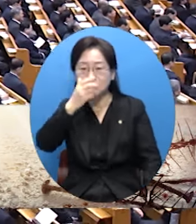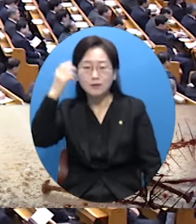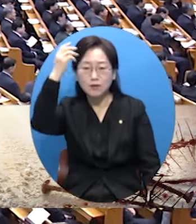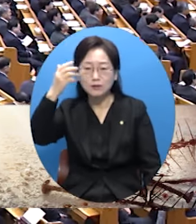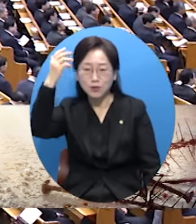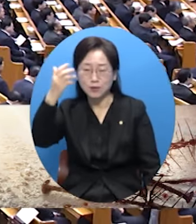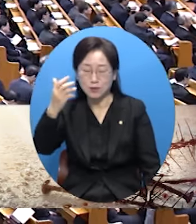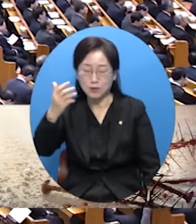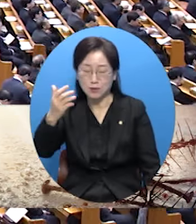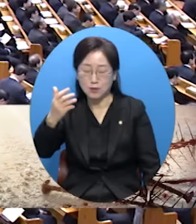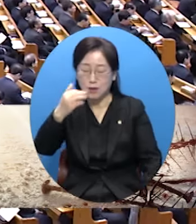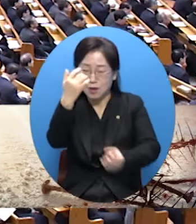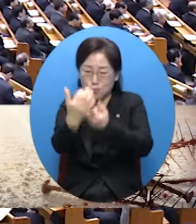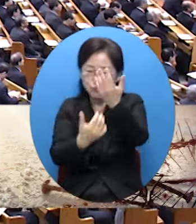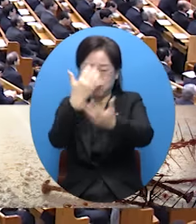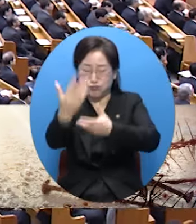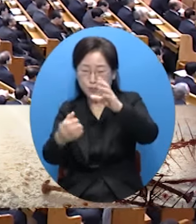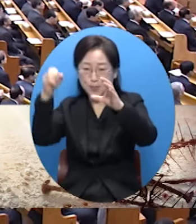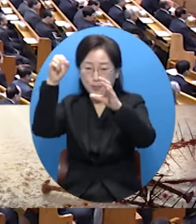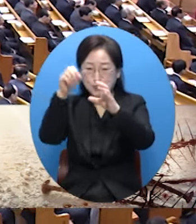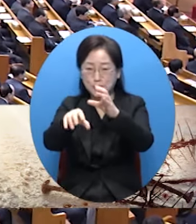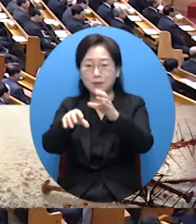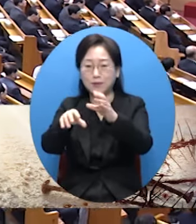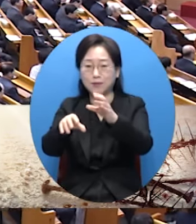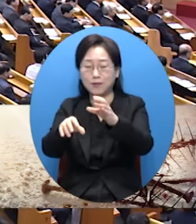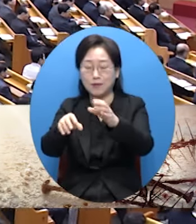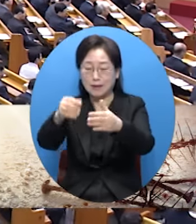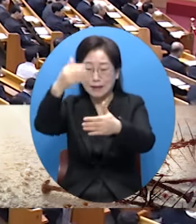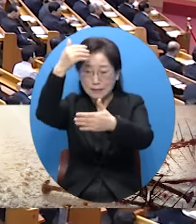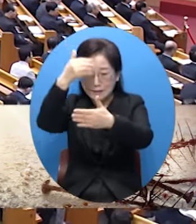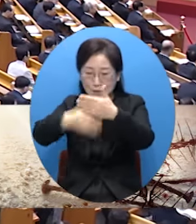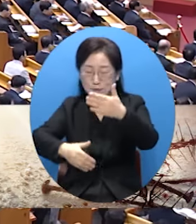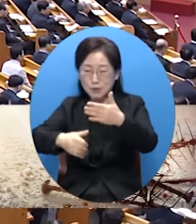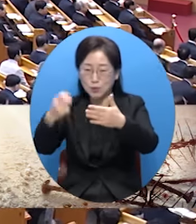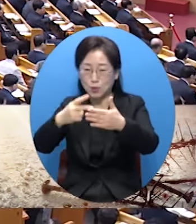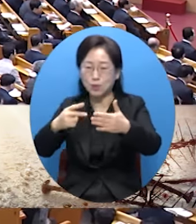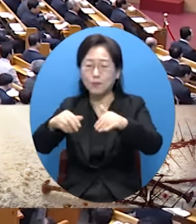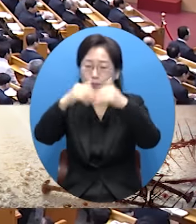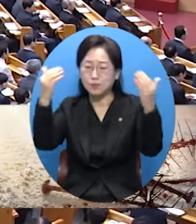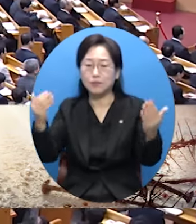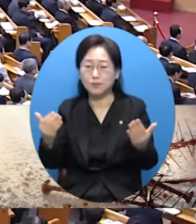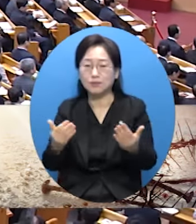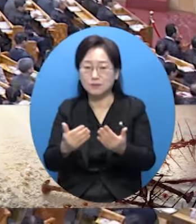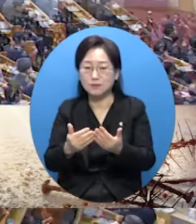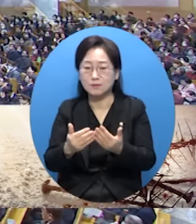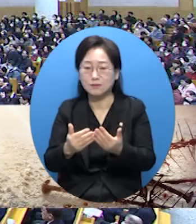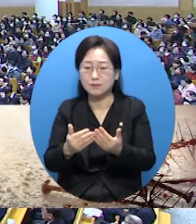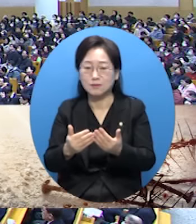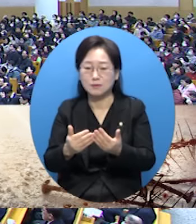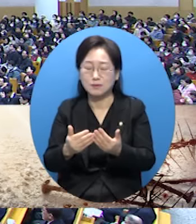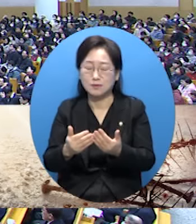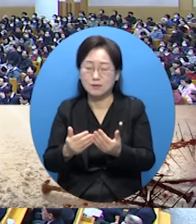영광의 불을 집 속에 집어넣어서 나머지 나의 모든